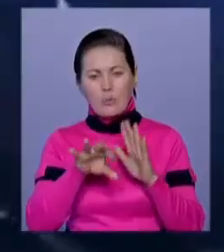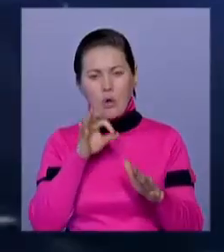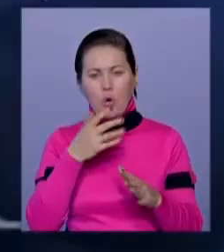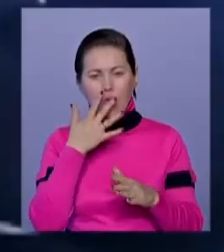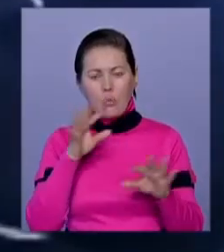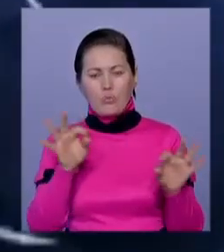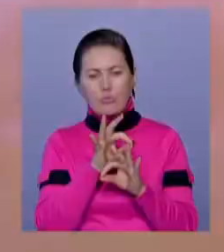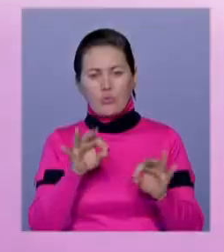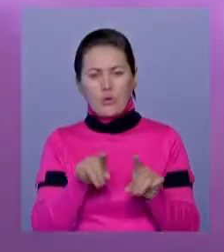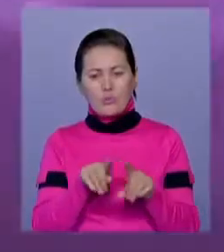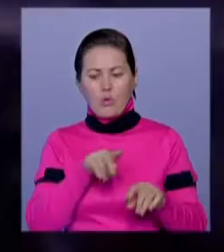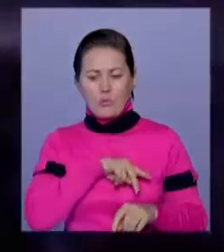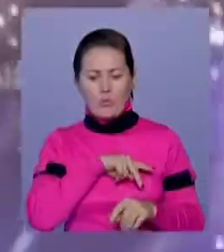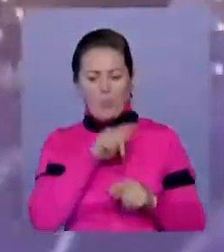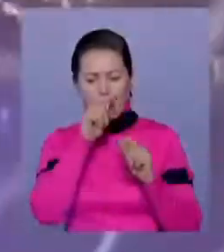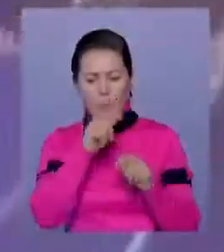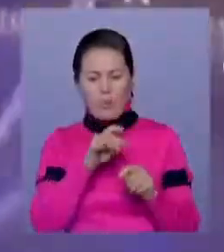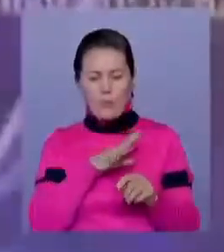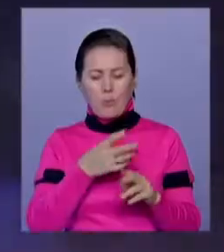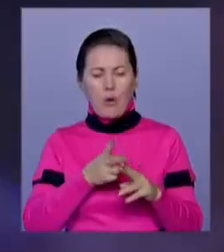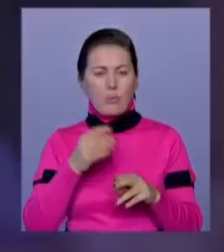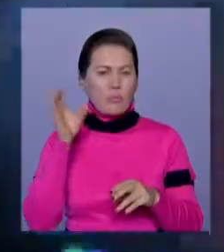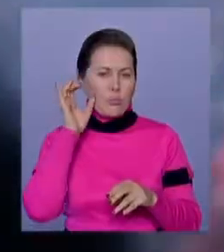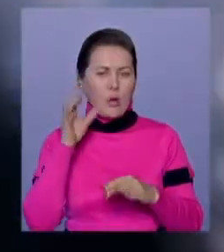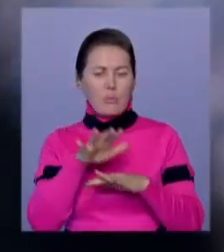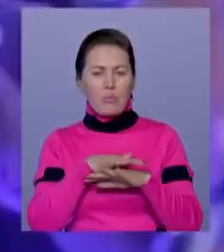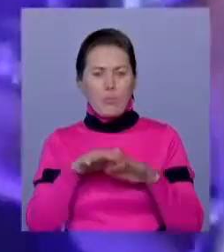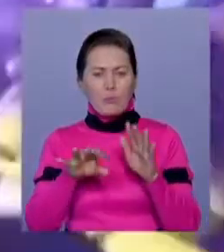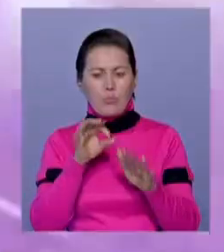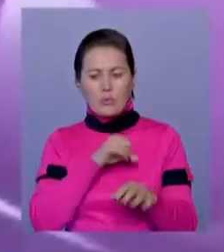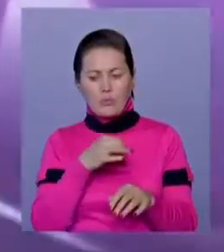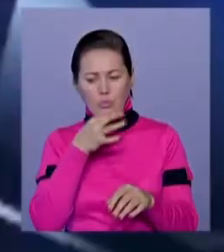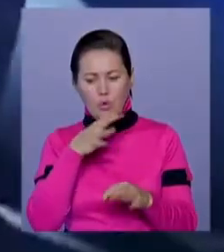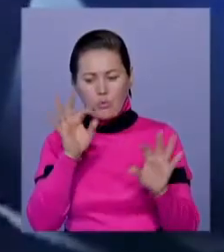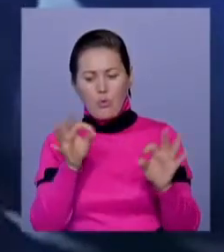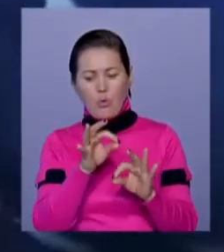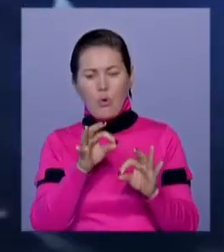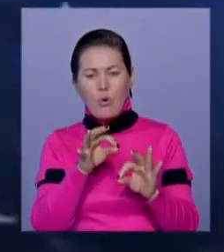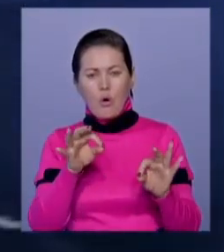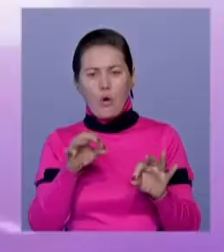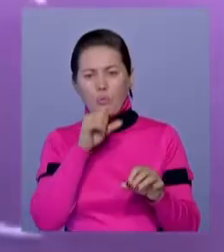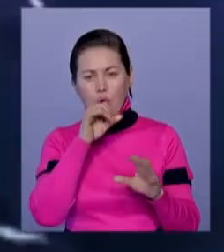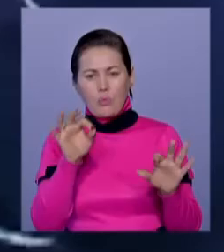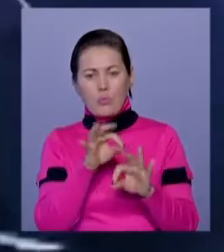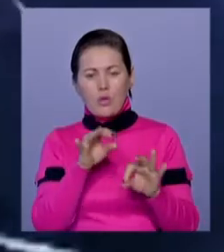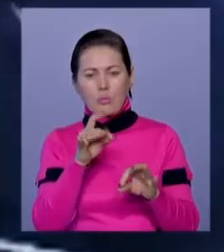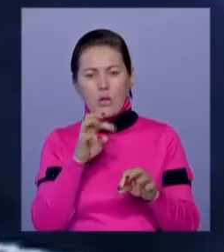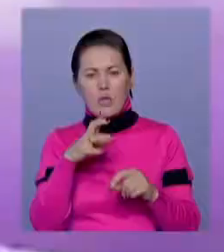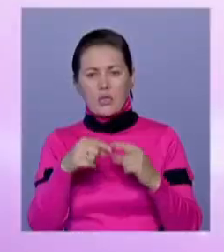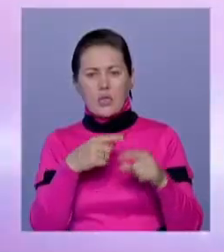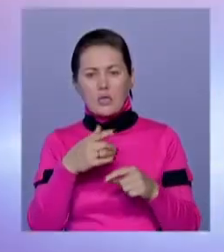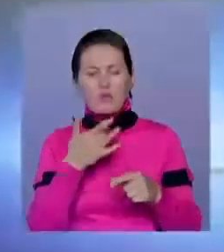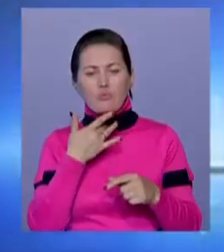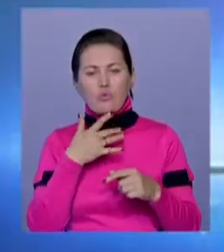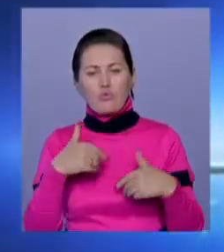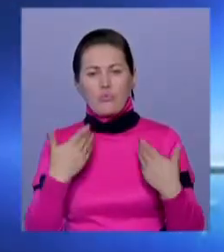музыка жүлдесі табысталады. Жеңімпазды тыңдармандар анықтайды. Өзіңізге ұнаған өнерпазға hitparad.kz сайт арқылы дауыс бере